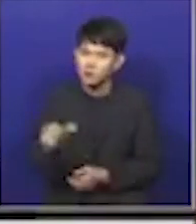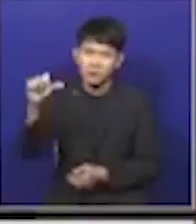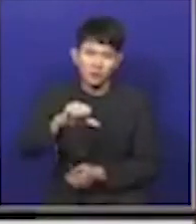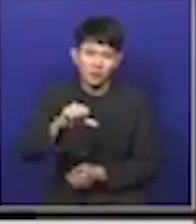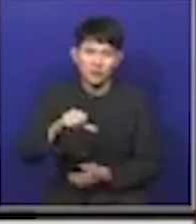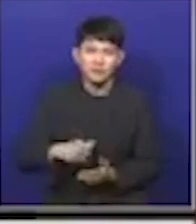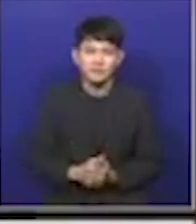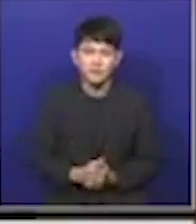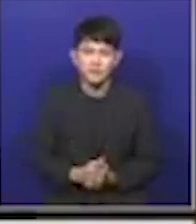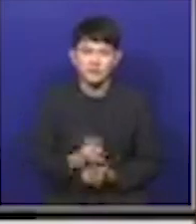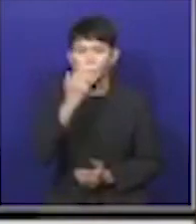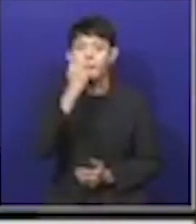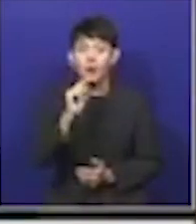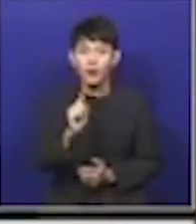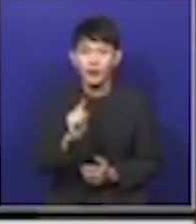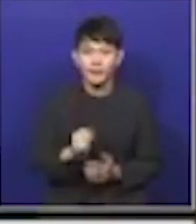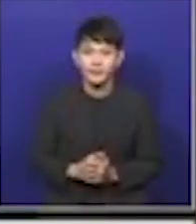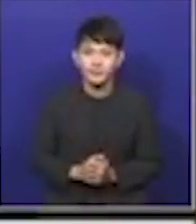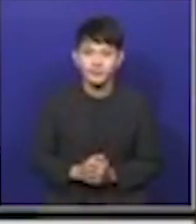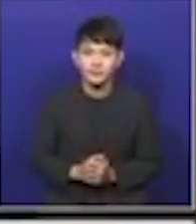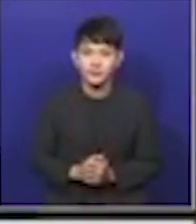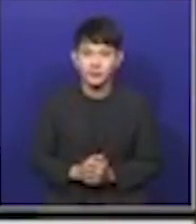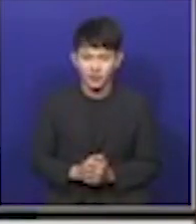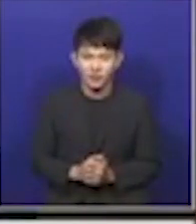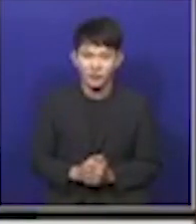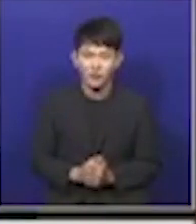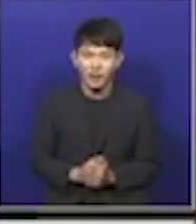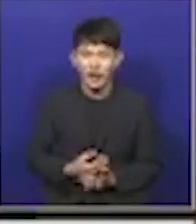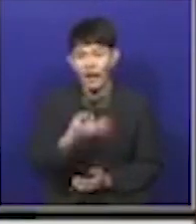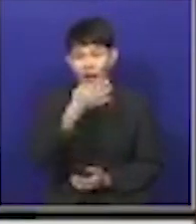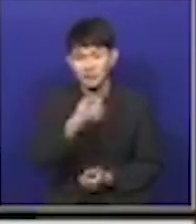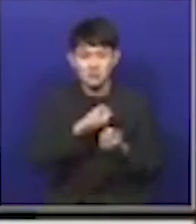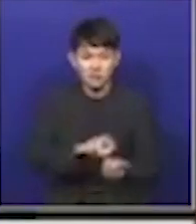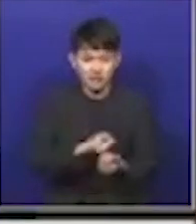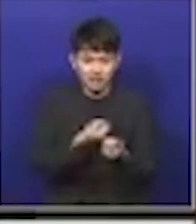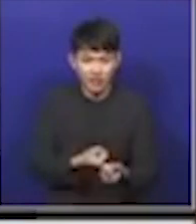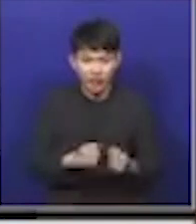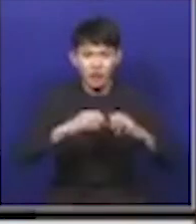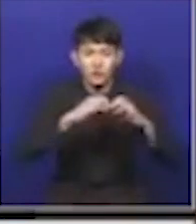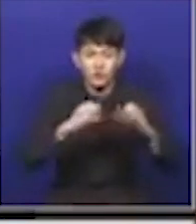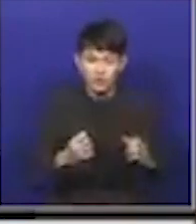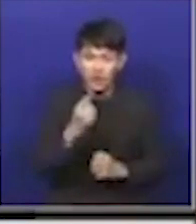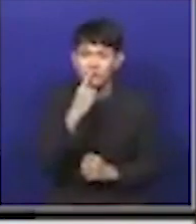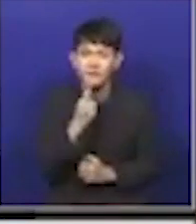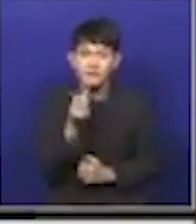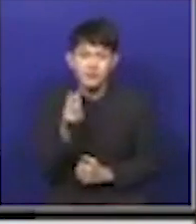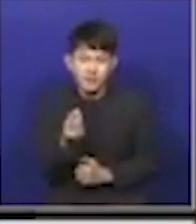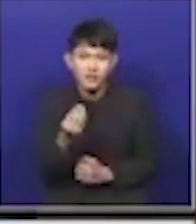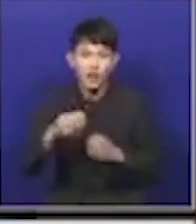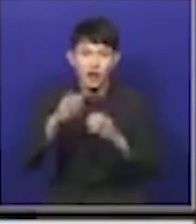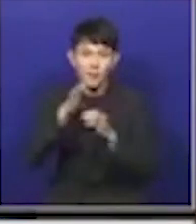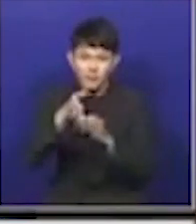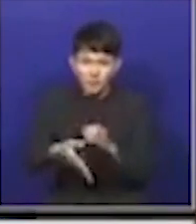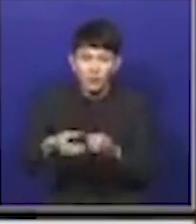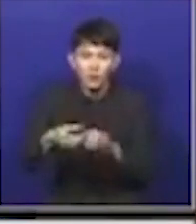ากเพราะอะไรฮะชาวสวนทุเรียนลิ้นจี่ฮะมังคุดอ่ะขายไม่ได้ราค